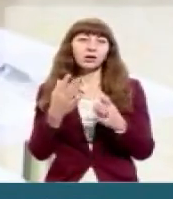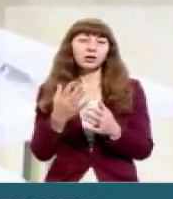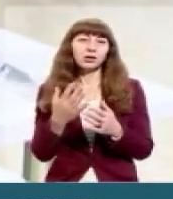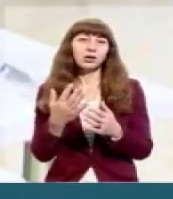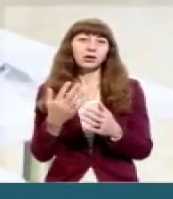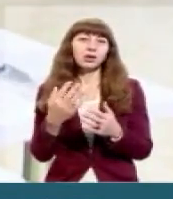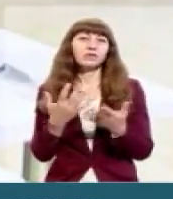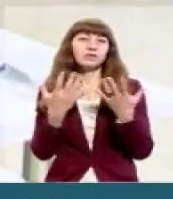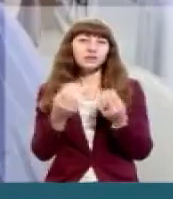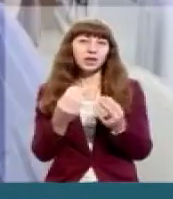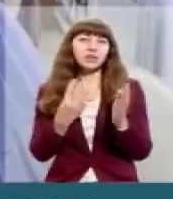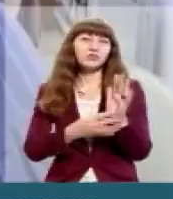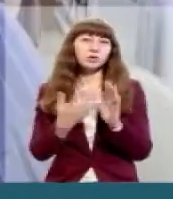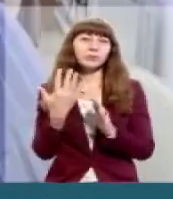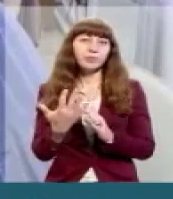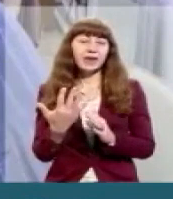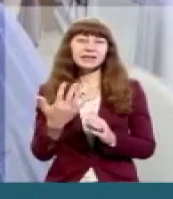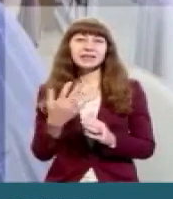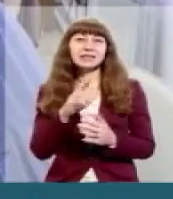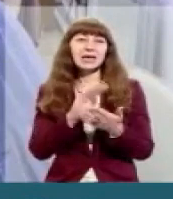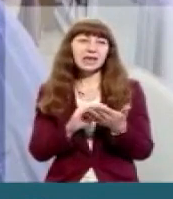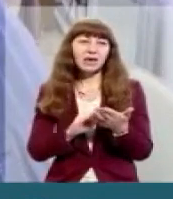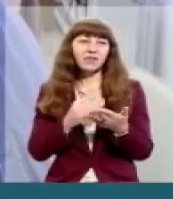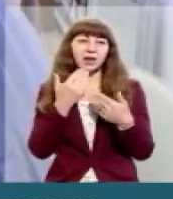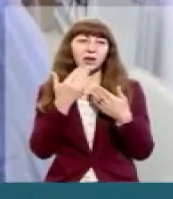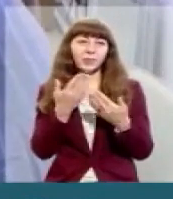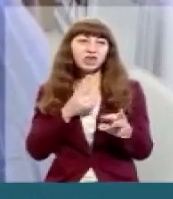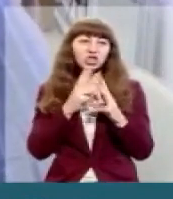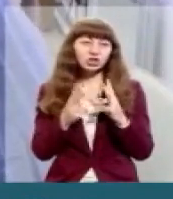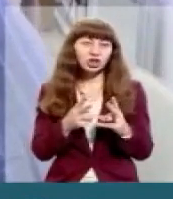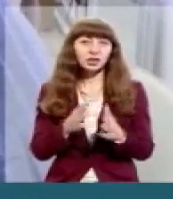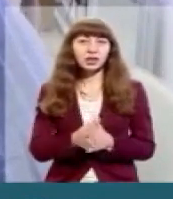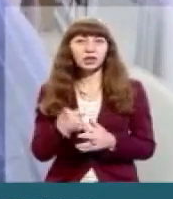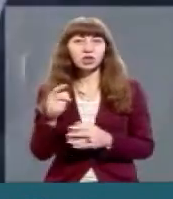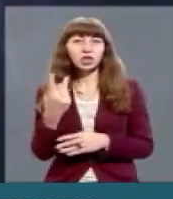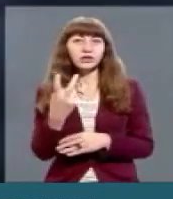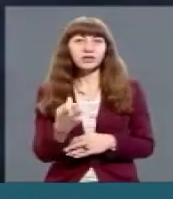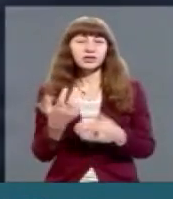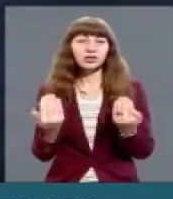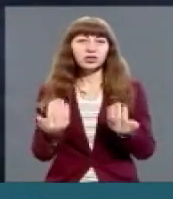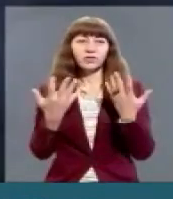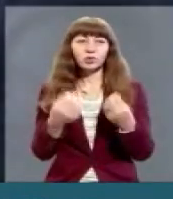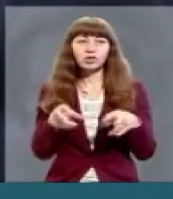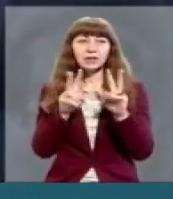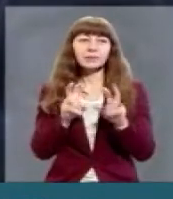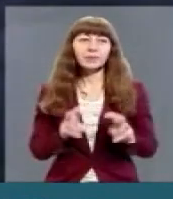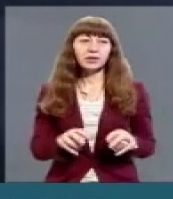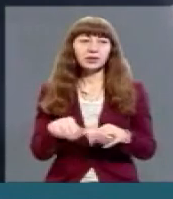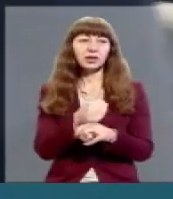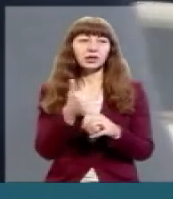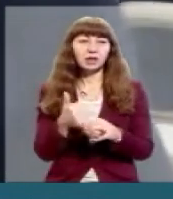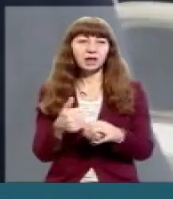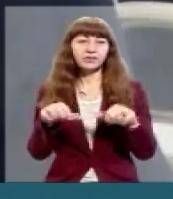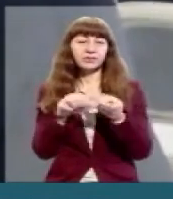Бұл 34806 өтініш, ал 1118-і қаралу үстінде. Қазіргі таңда тіркелген негізгі шағымдар